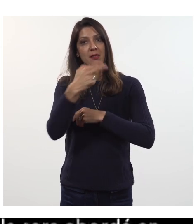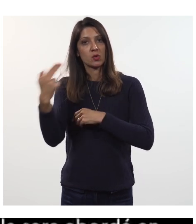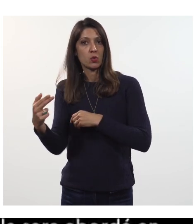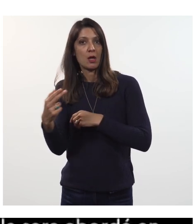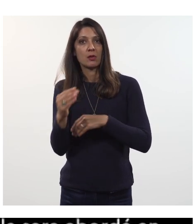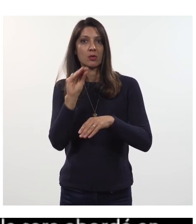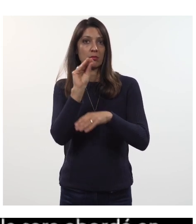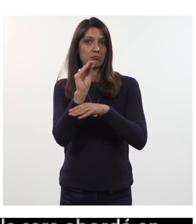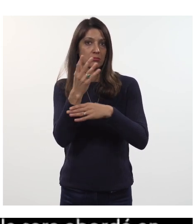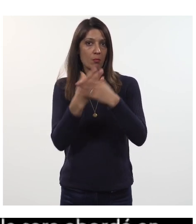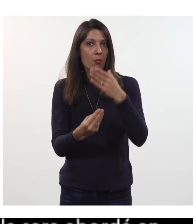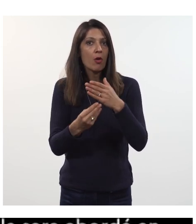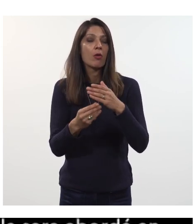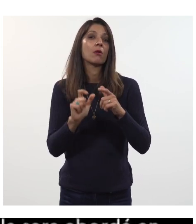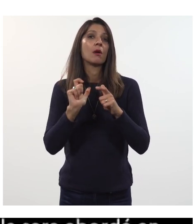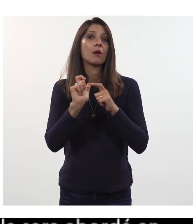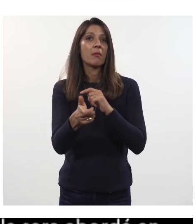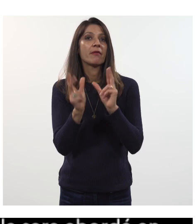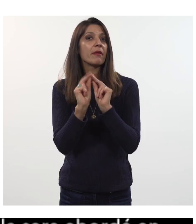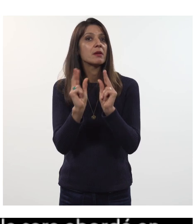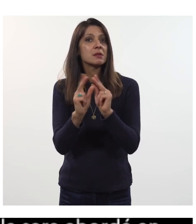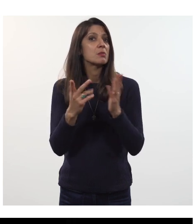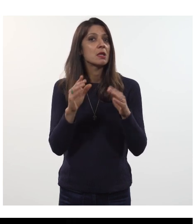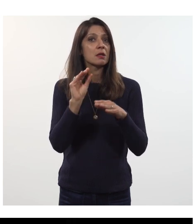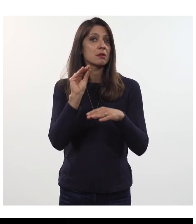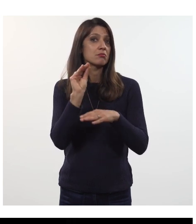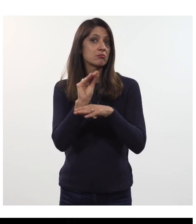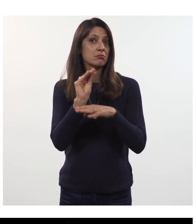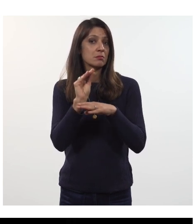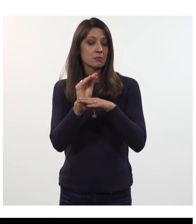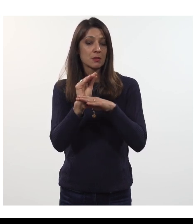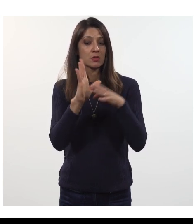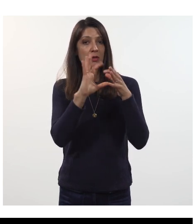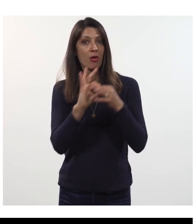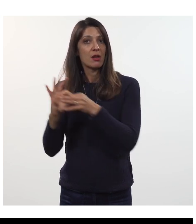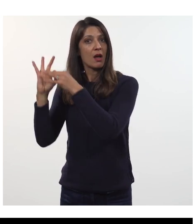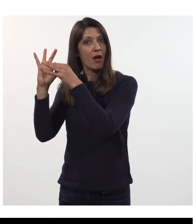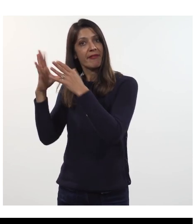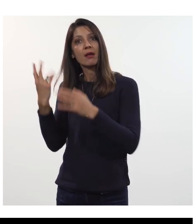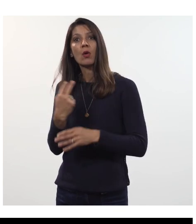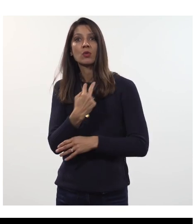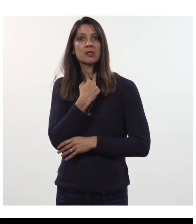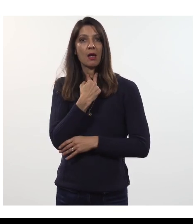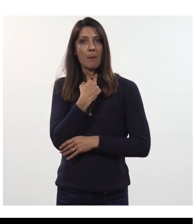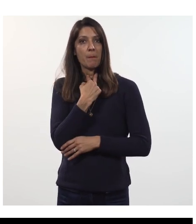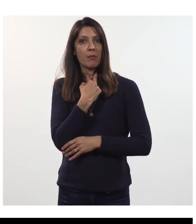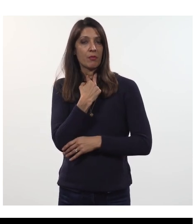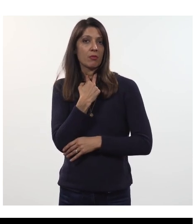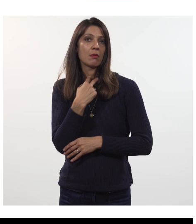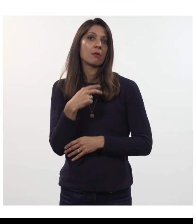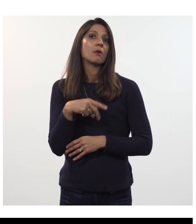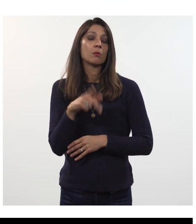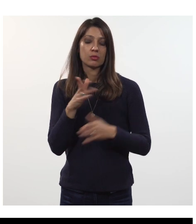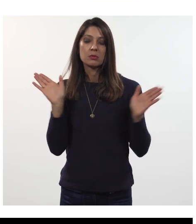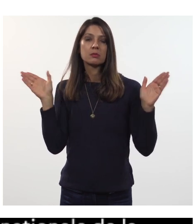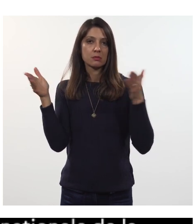Puis on abordera la dénutrition dans le contexte du handicap. Alors ce sera principalement finalement tourné du